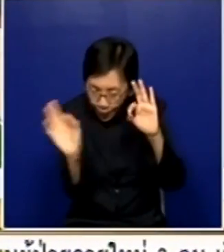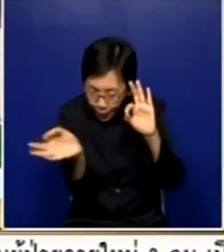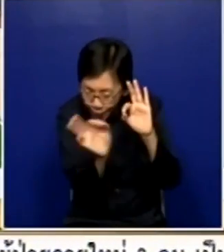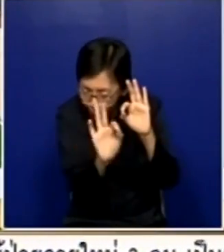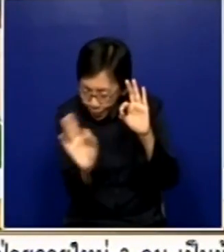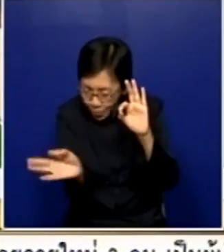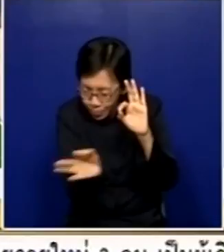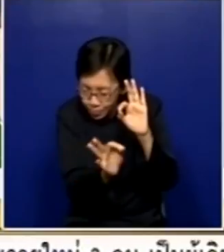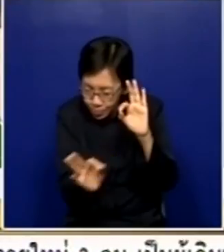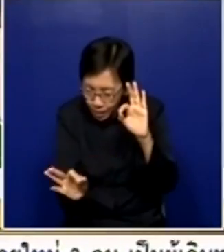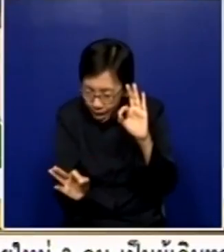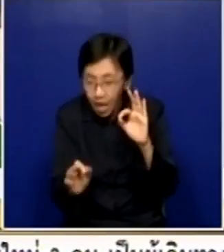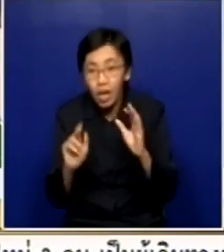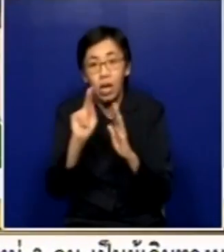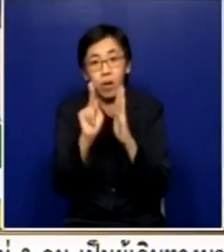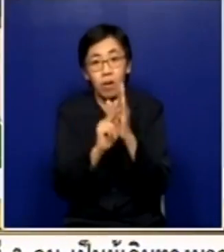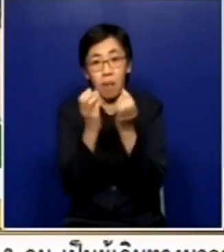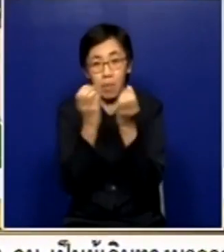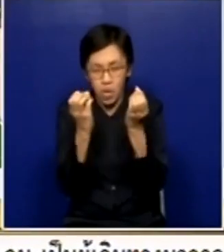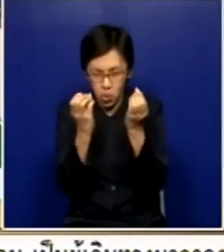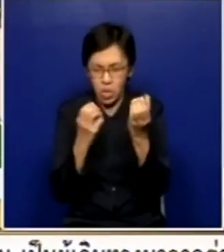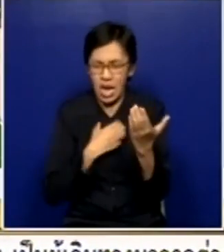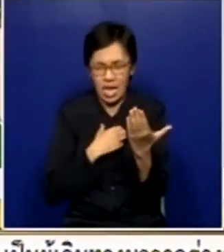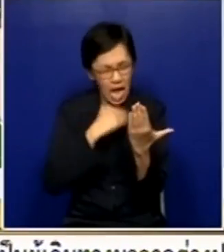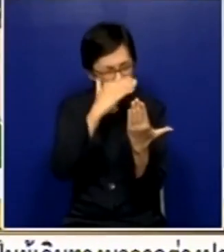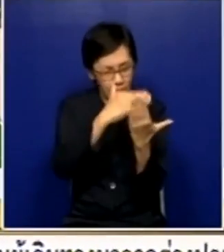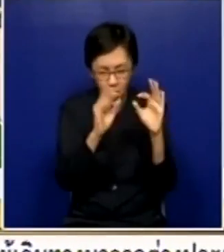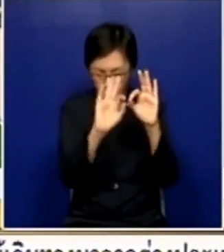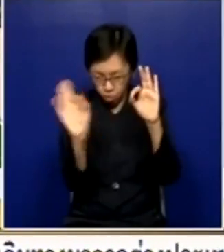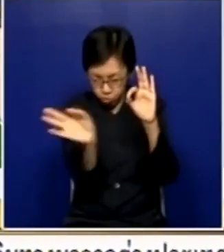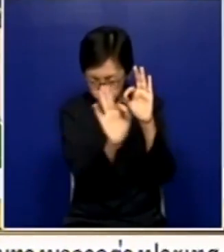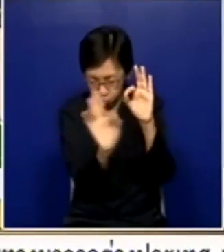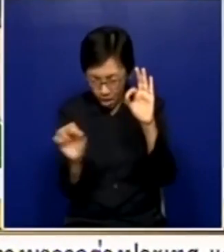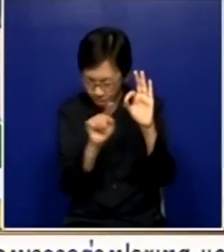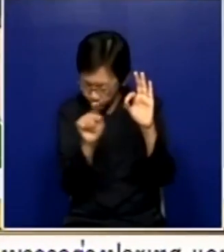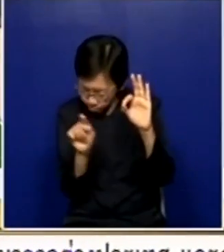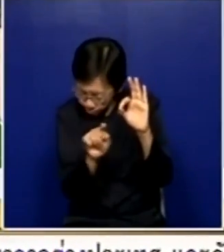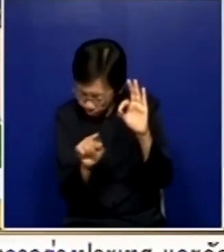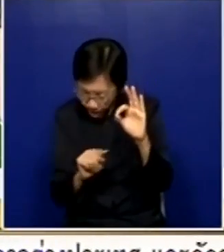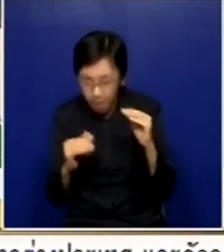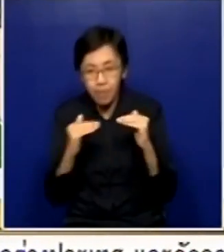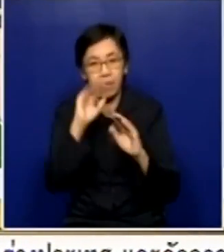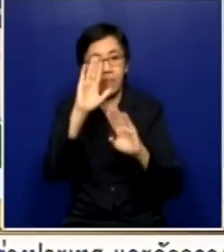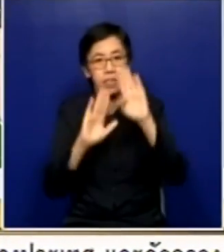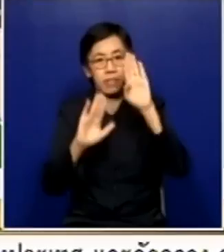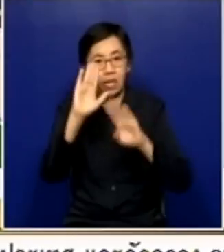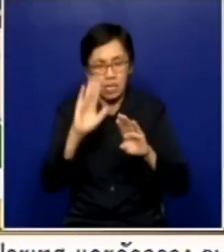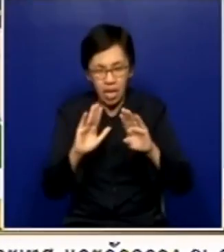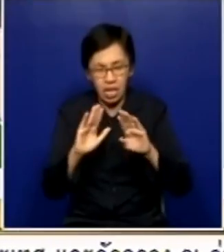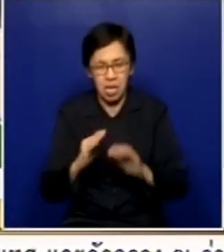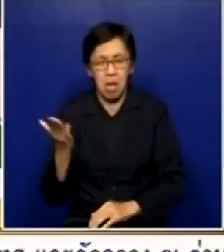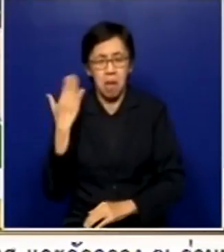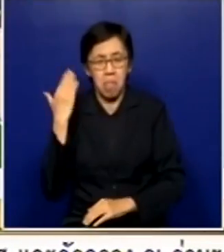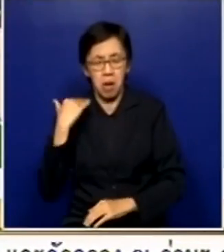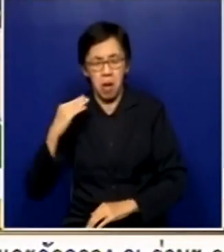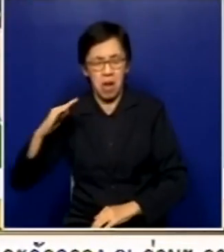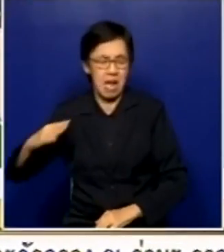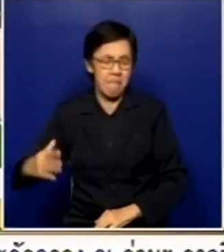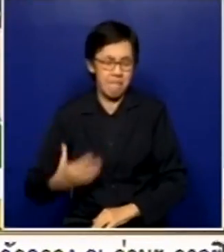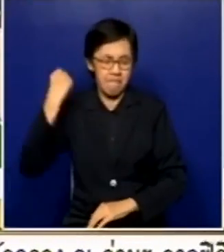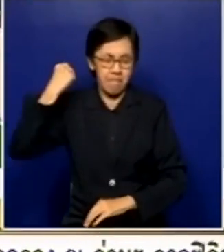นอนให้เป็นประชาธิปไตยถอนพิษของระบบเผด็จด้านออก